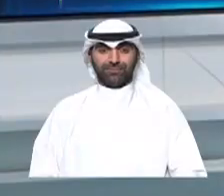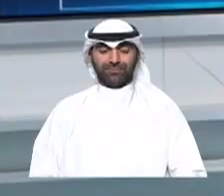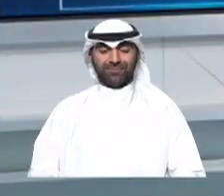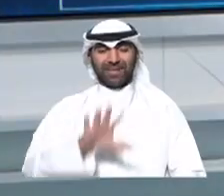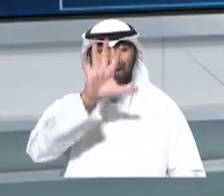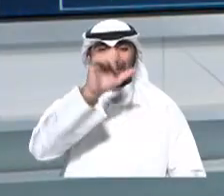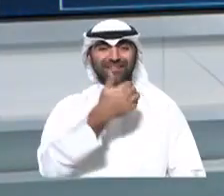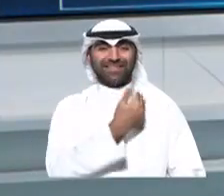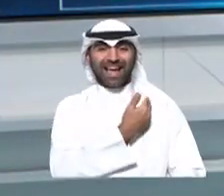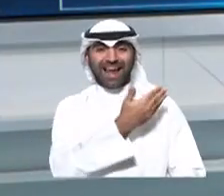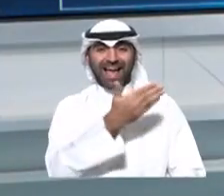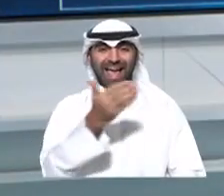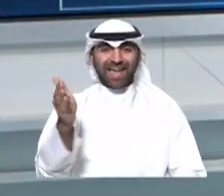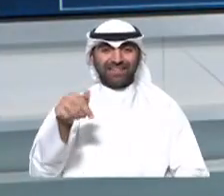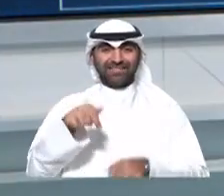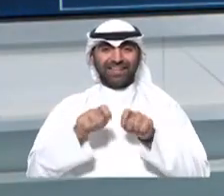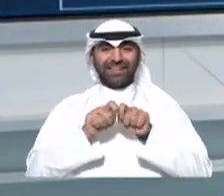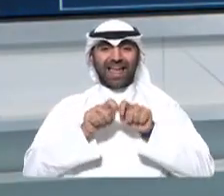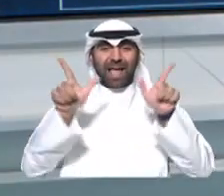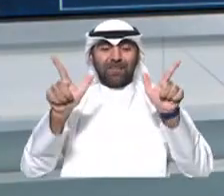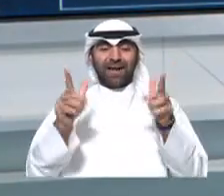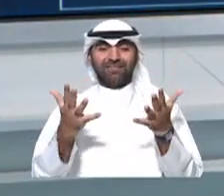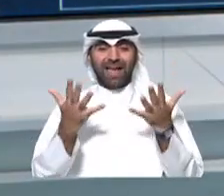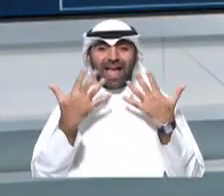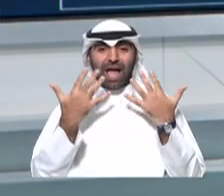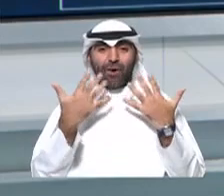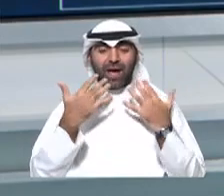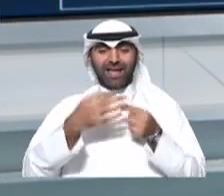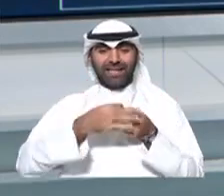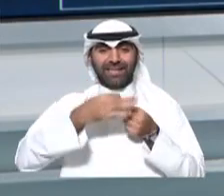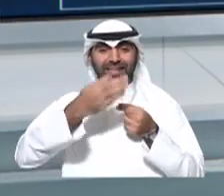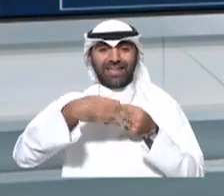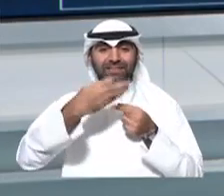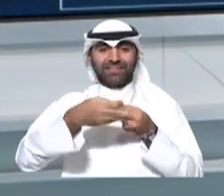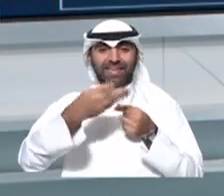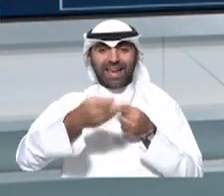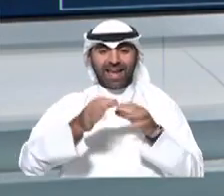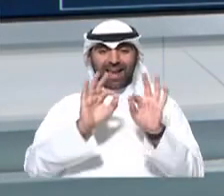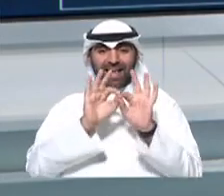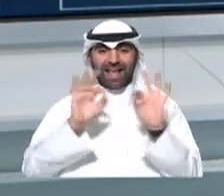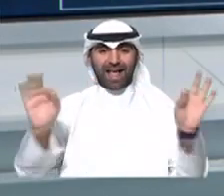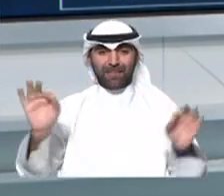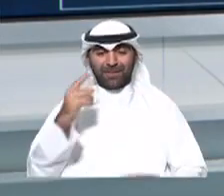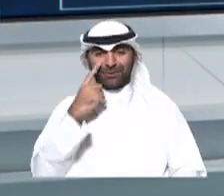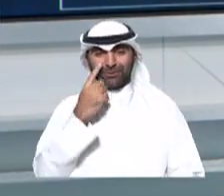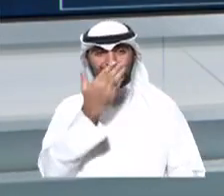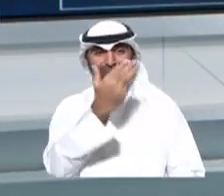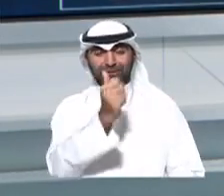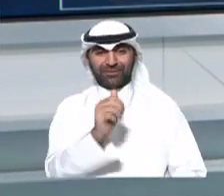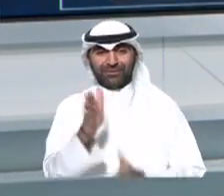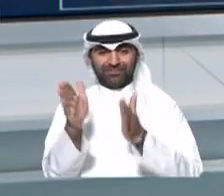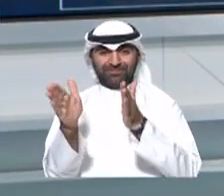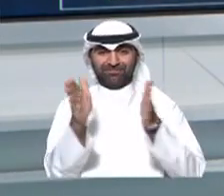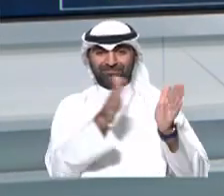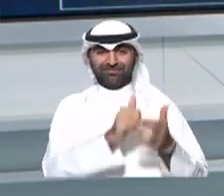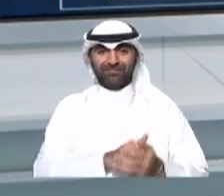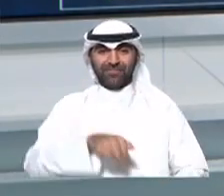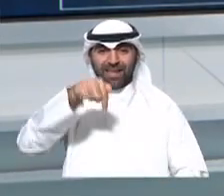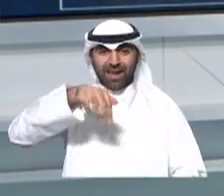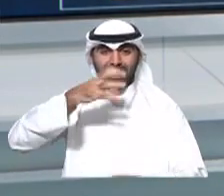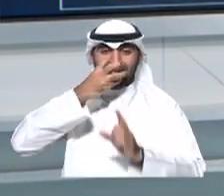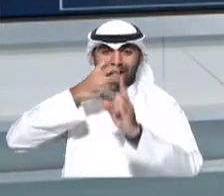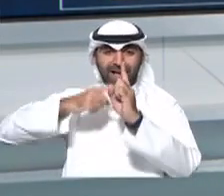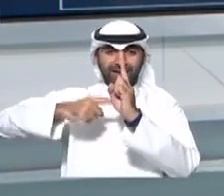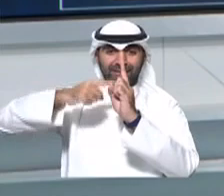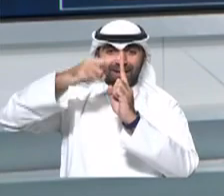نمسي عليكم بالخير أعزائي المشاهدين. الأجواء الحالية أجواء حارة وتصل درجات الحرارة حاليا في معظم المناطق البرية ما بين 41